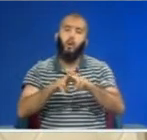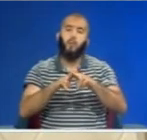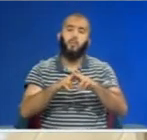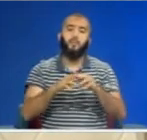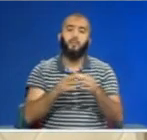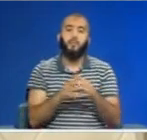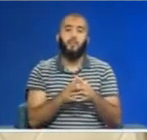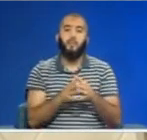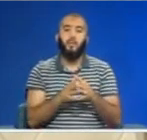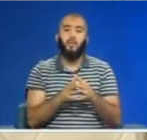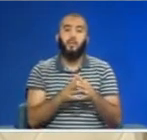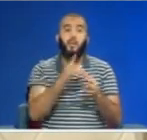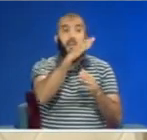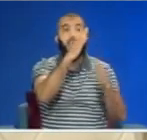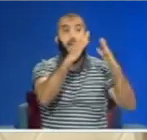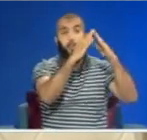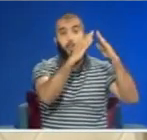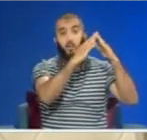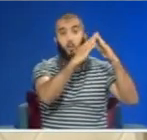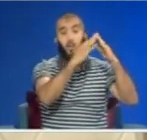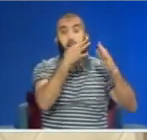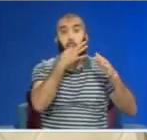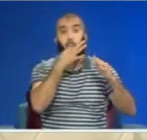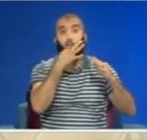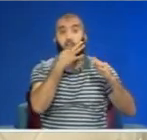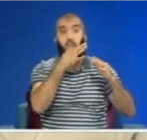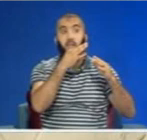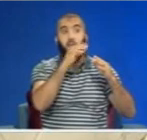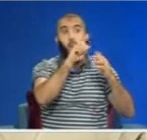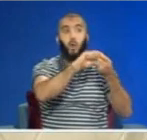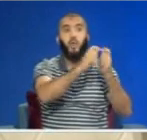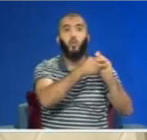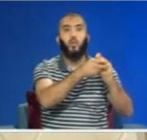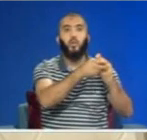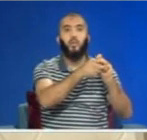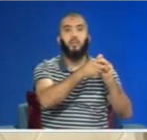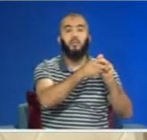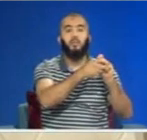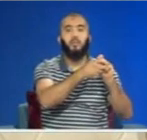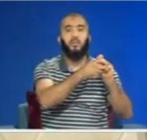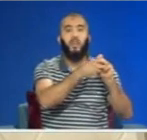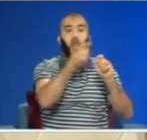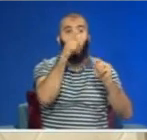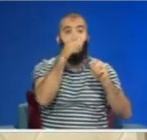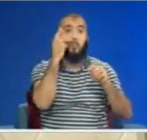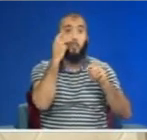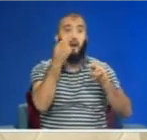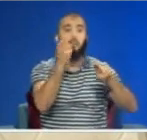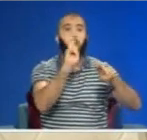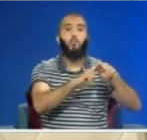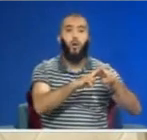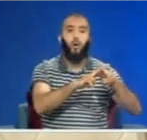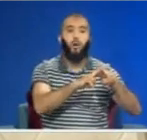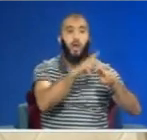هنا الانتفاع بهذه الدار ينتقل من ذلك الأب إلى ورثته، الانتفاع